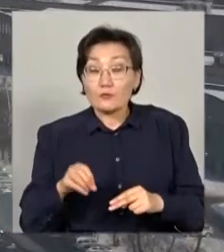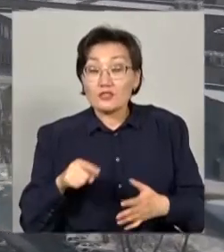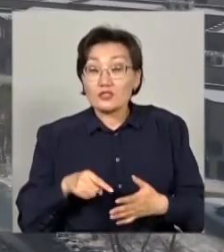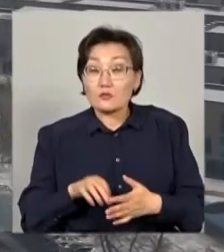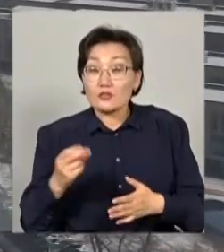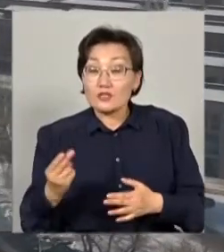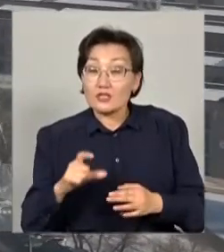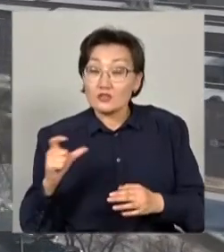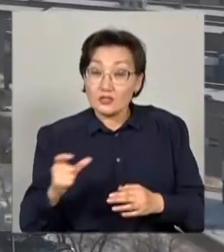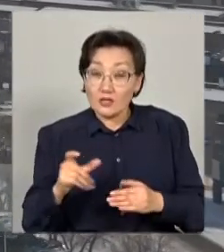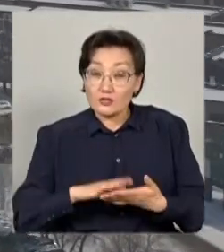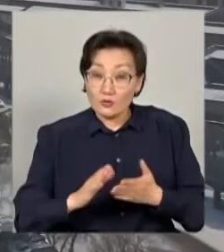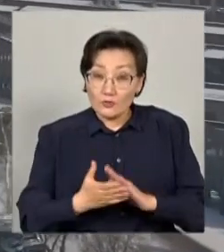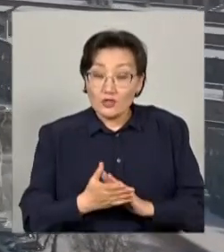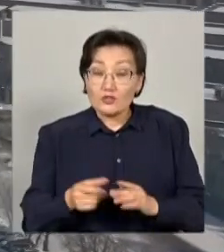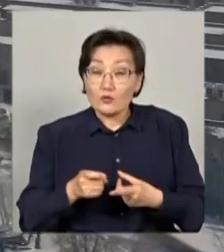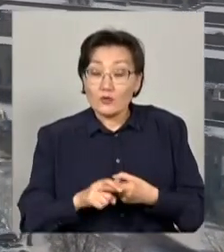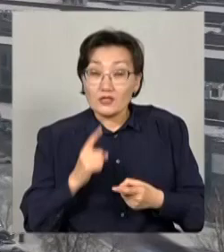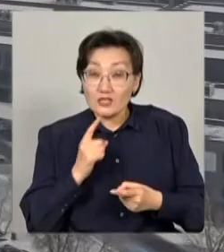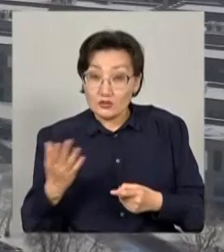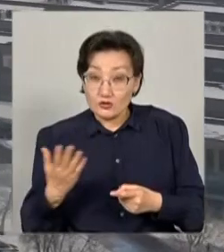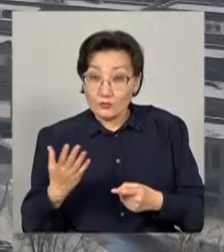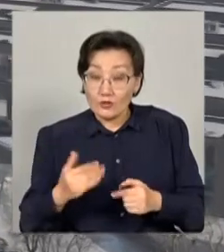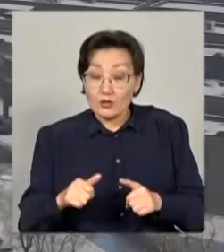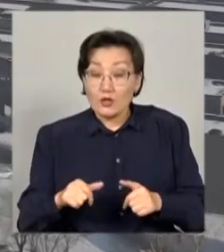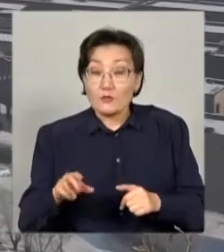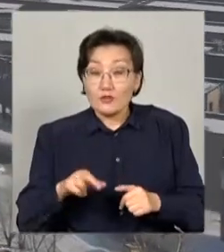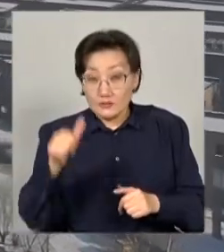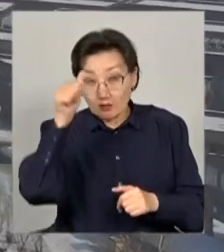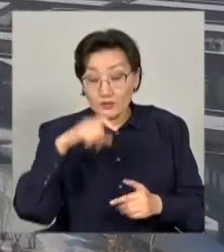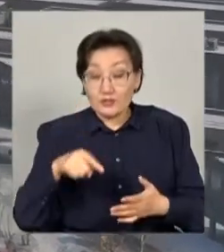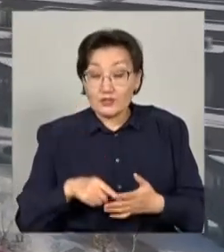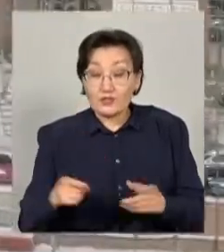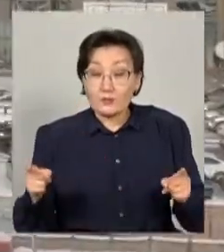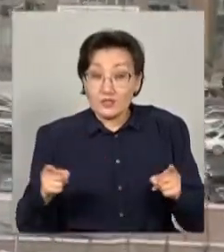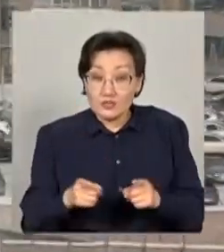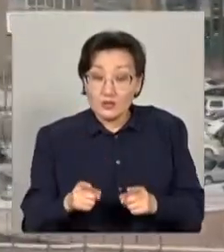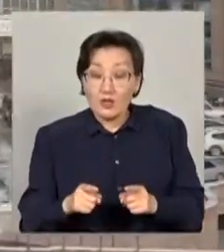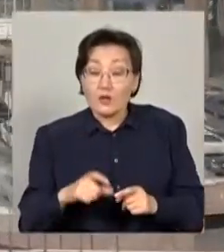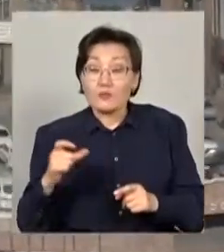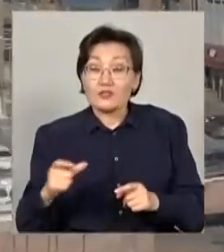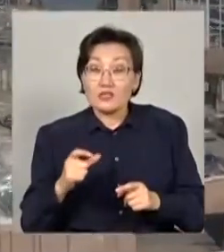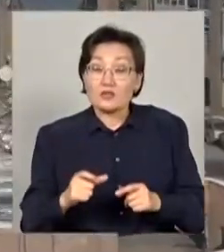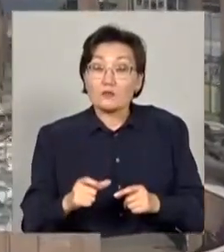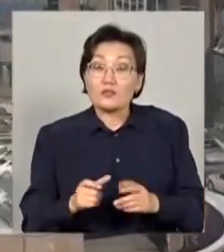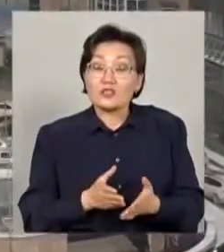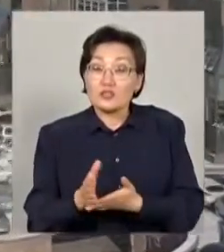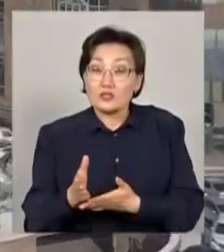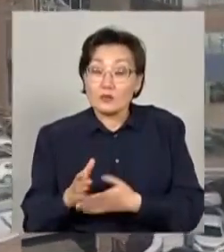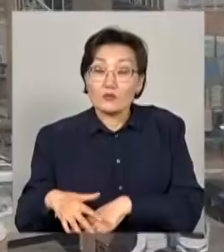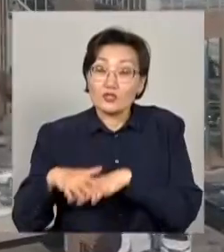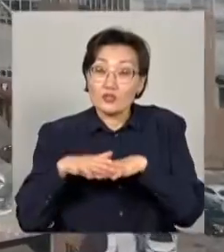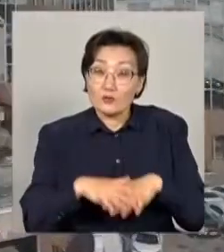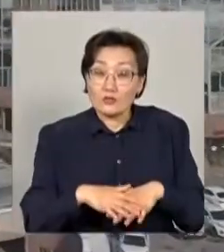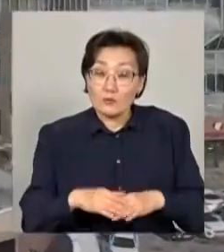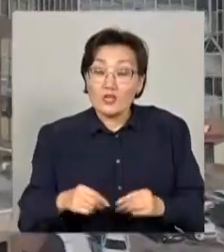қаланың әлеуметтік экономикалық жағдайы туралы есеп берілді. Биыл қаңтар айында шаһардың қысқа мерзімді экономикалық индикаторы инвестициялық